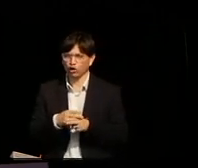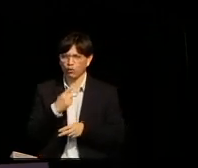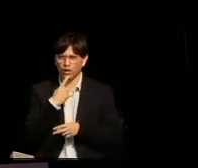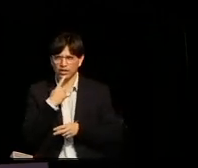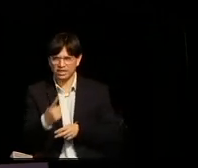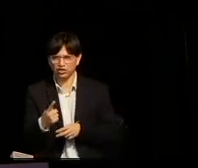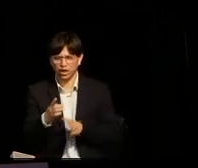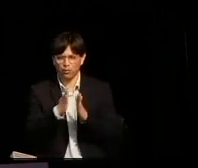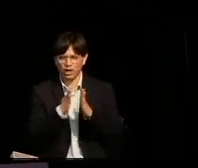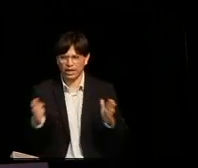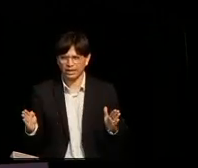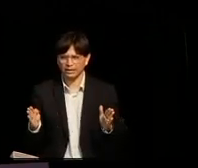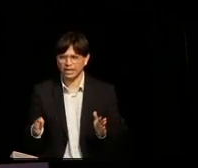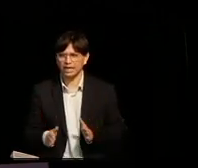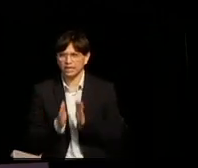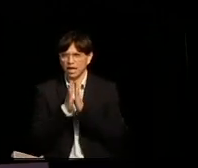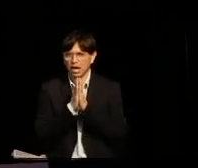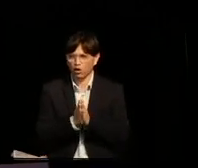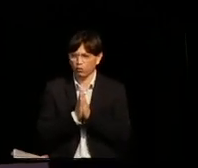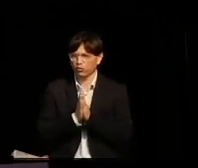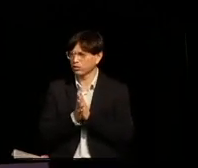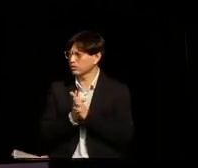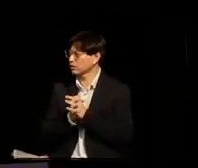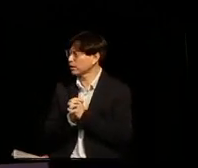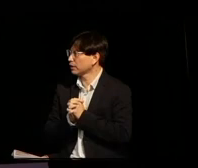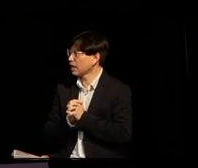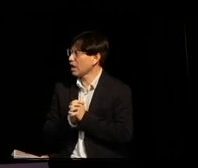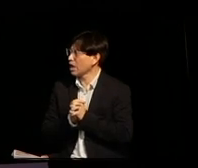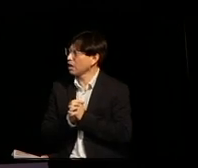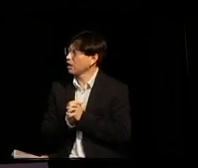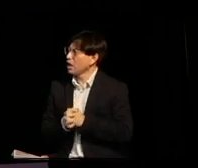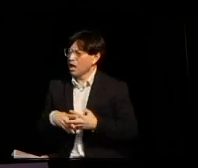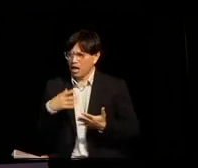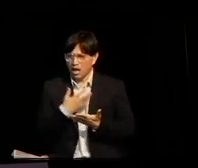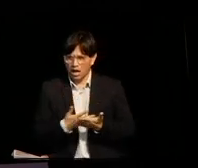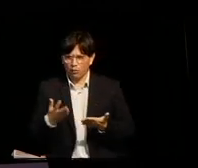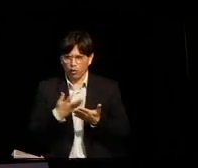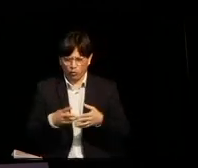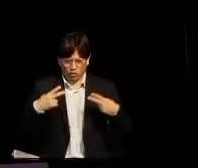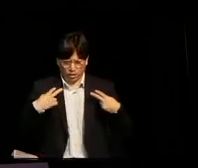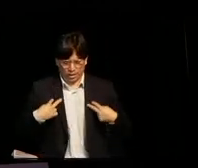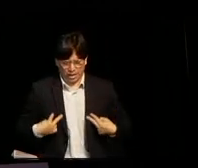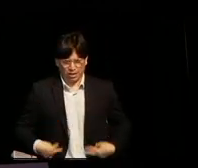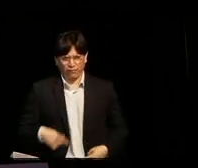il catechismo della Cresima è Anzitutto la proposta dell'esperienza della vita cristiana quindi non è che io catechista